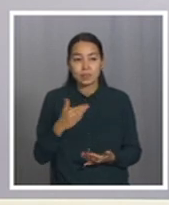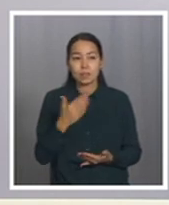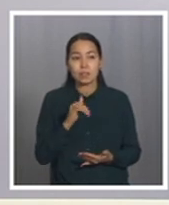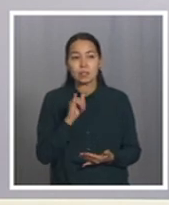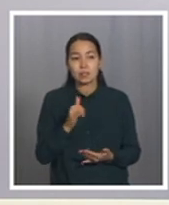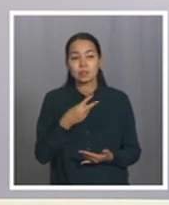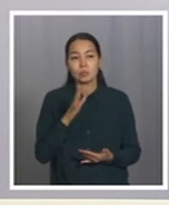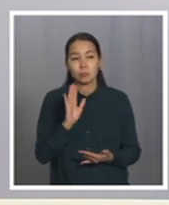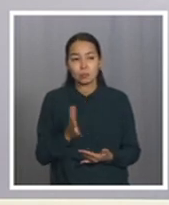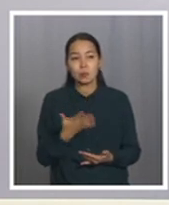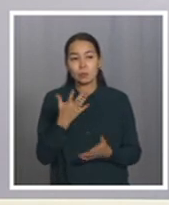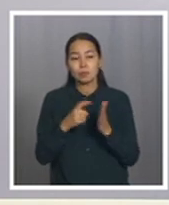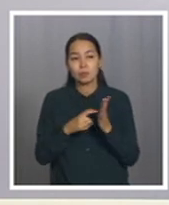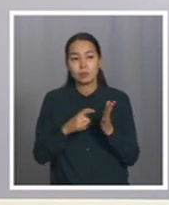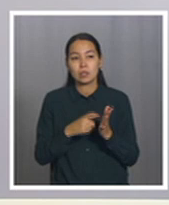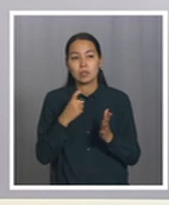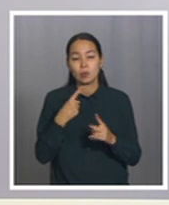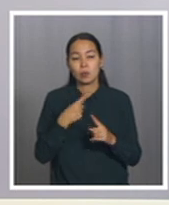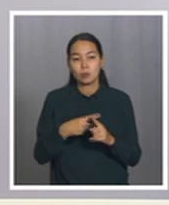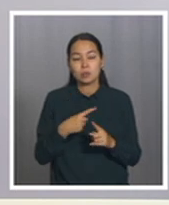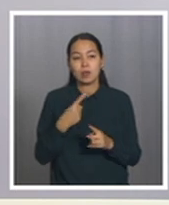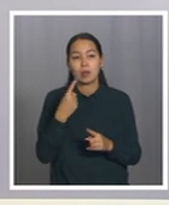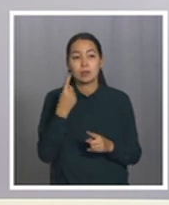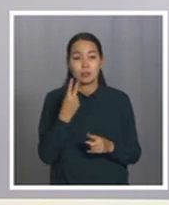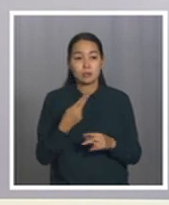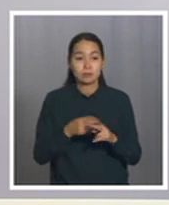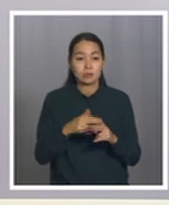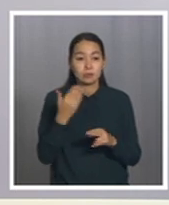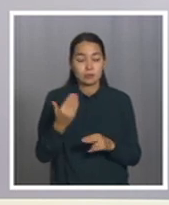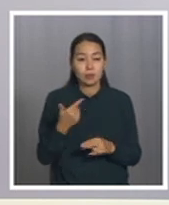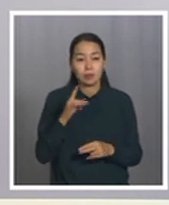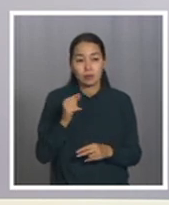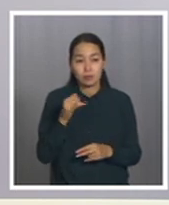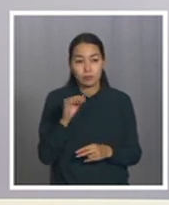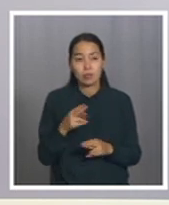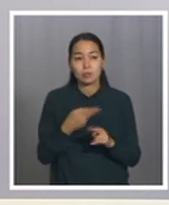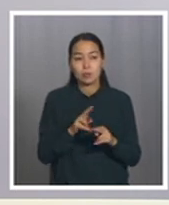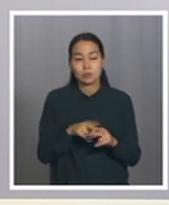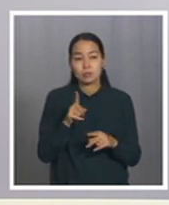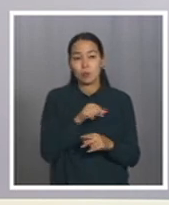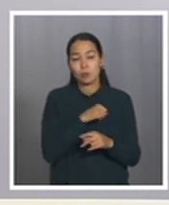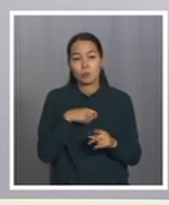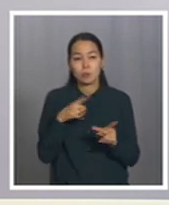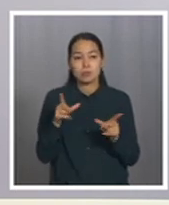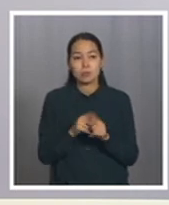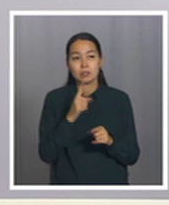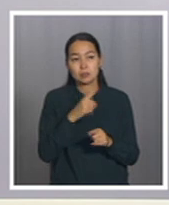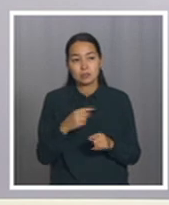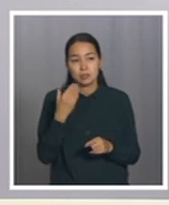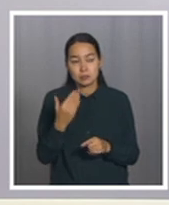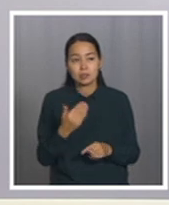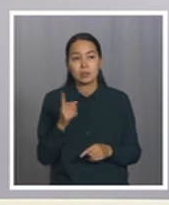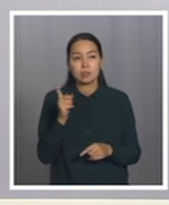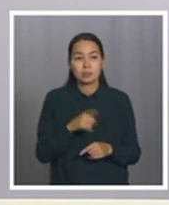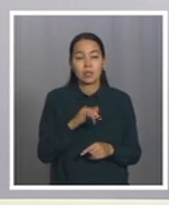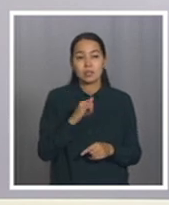бөлінген x қосылған 2-нің функциясының графигі берілген. Яғни көріп тұрғандай, екі өзара кері функция y тең болады x түзуіне